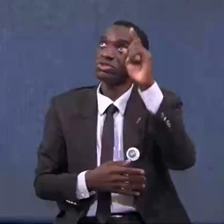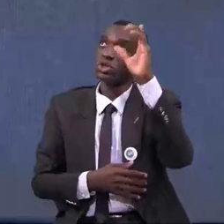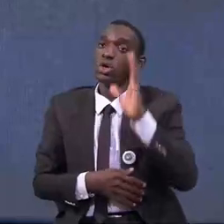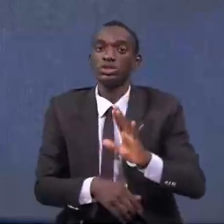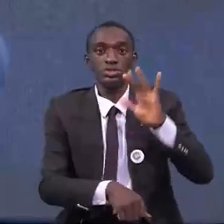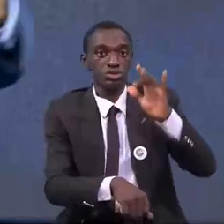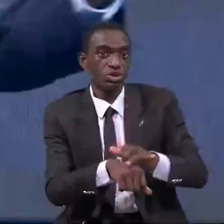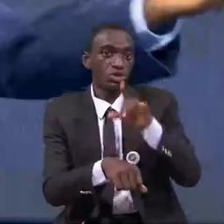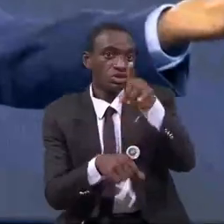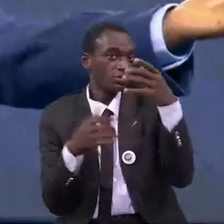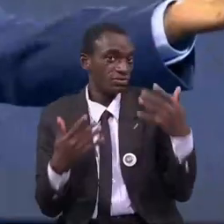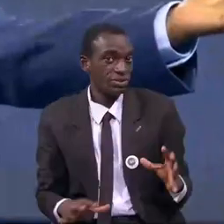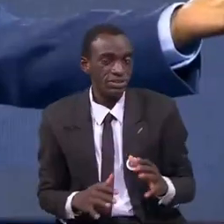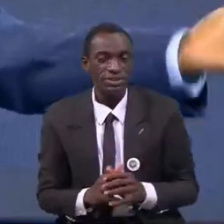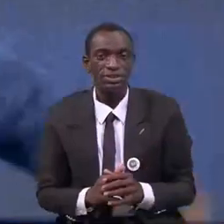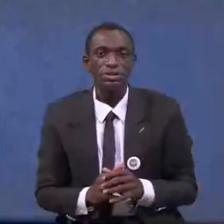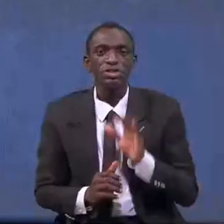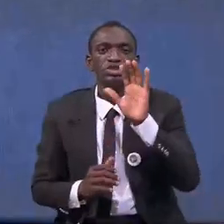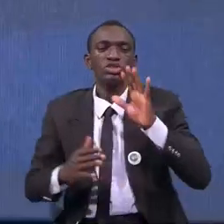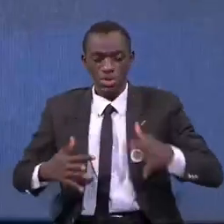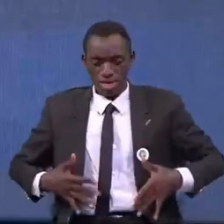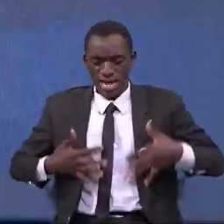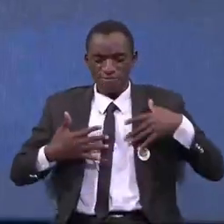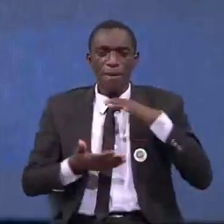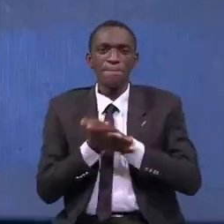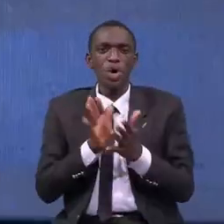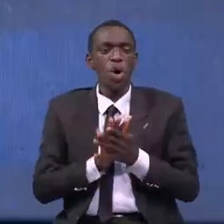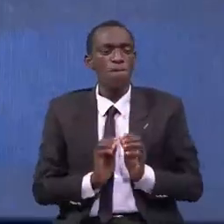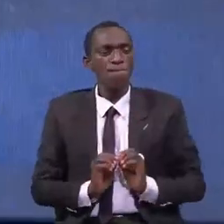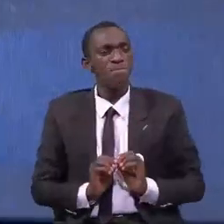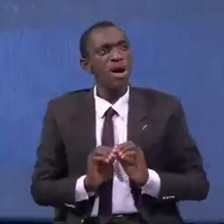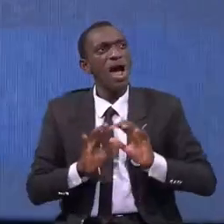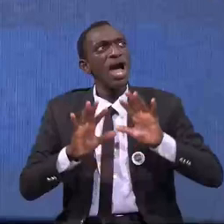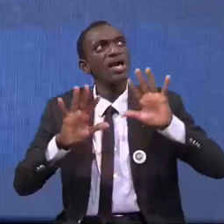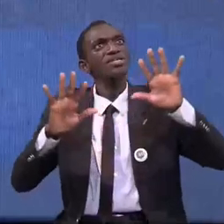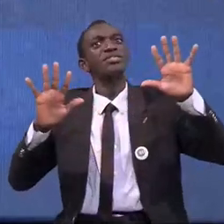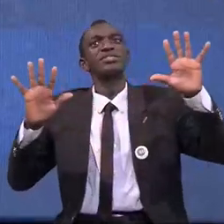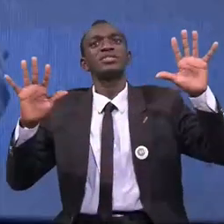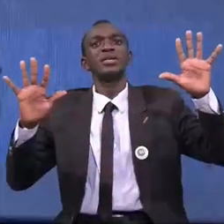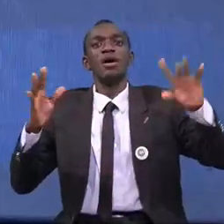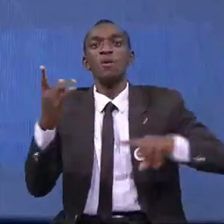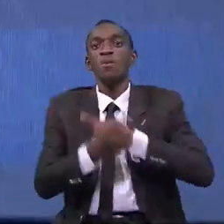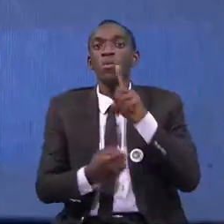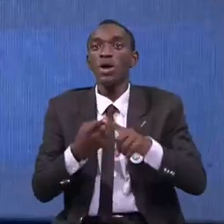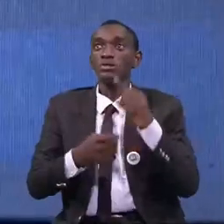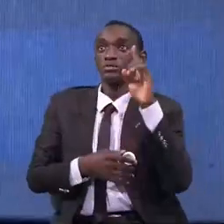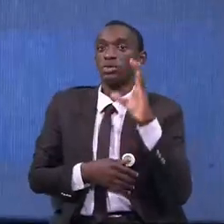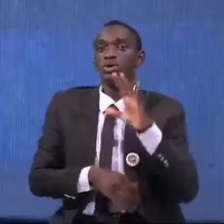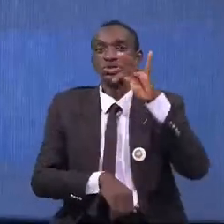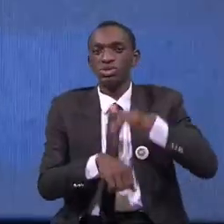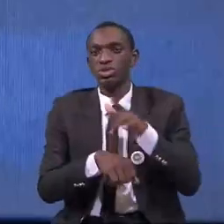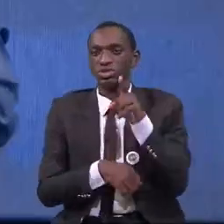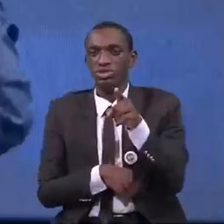lorsque Dieu vous touche votre vie devient radieuse et brillante lorsque Dieu